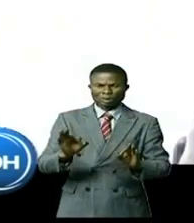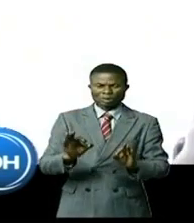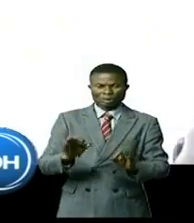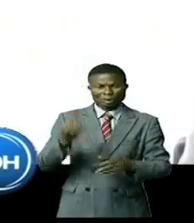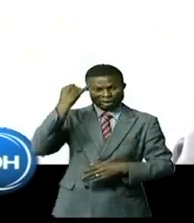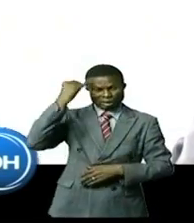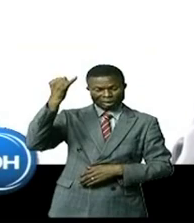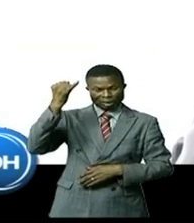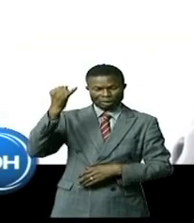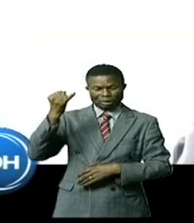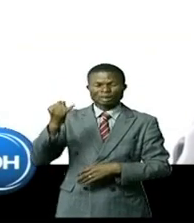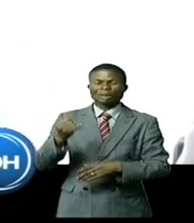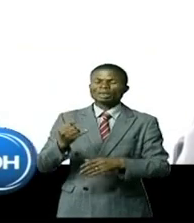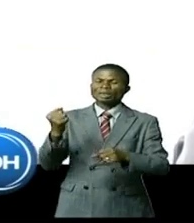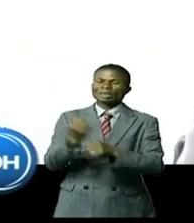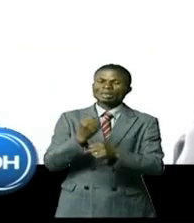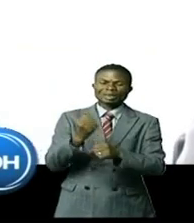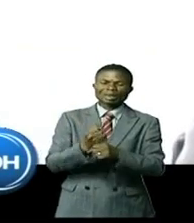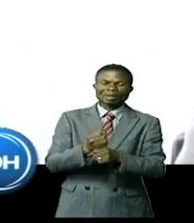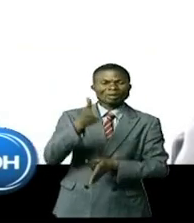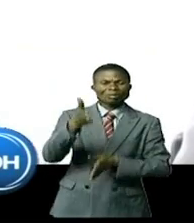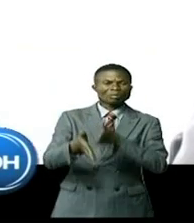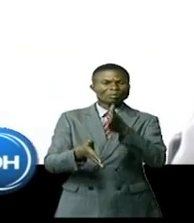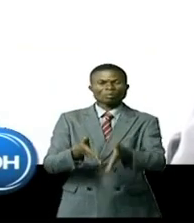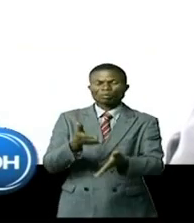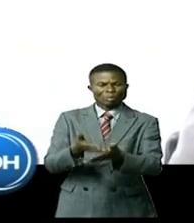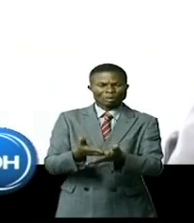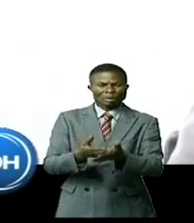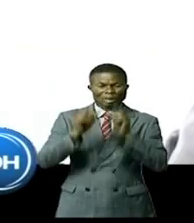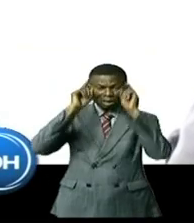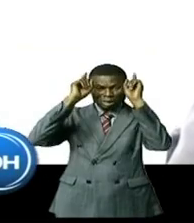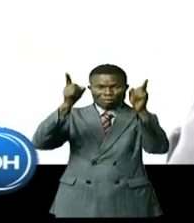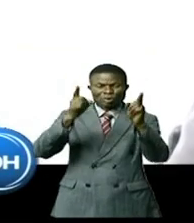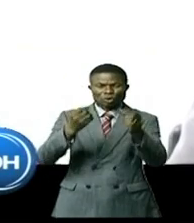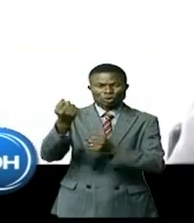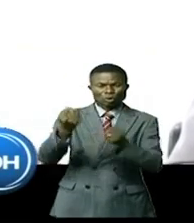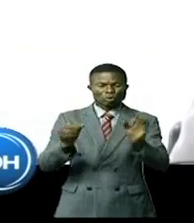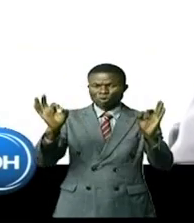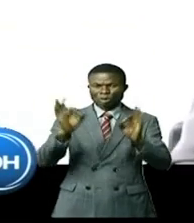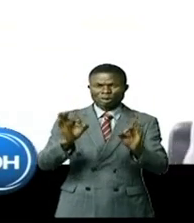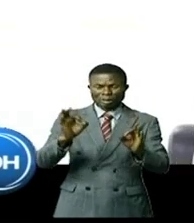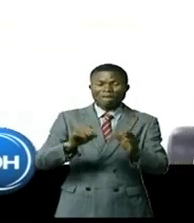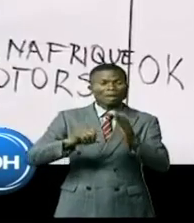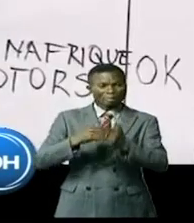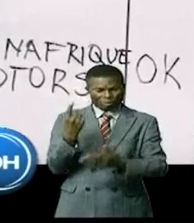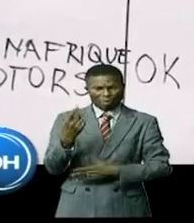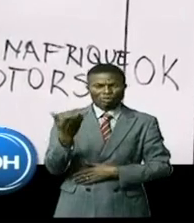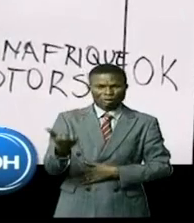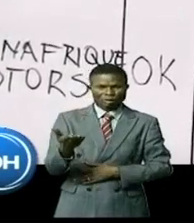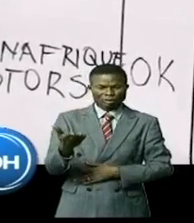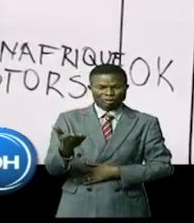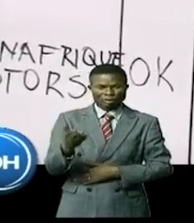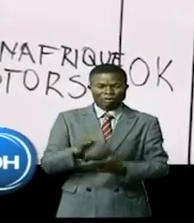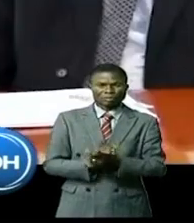des transports des agents et cadres de notre administration. Donc ça sera une première. La